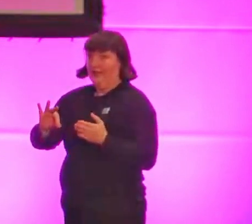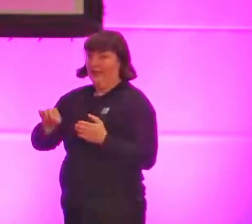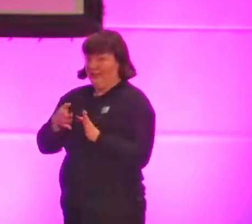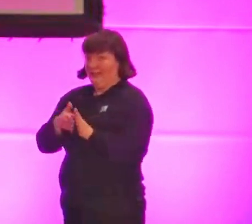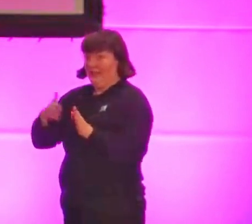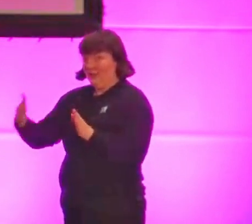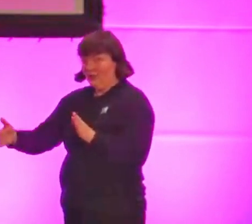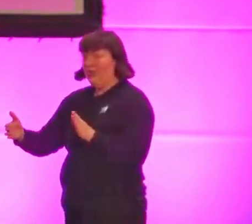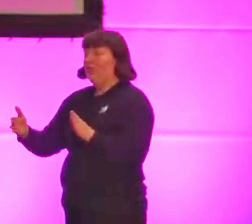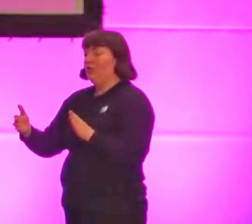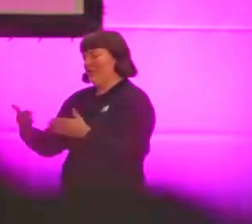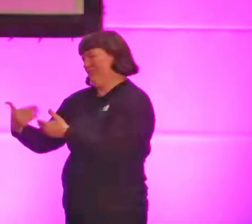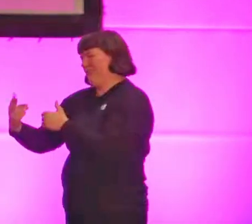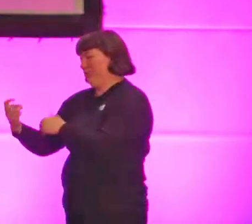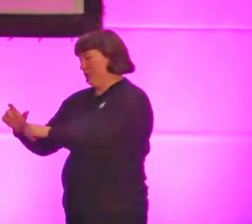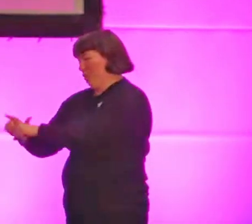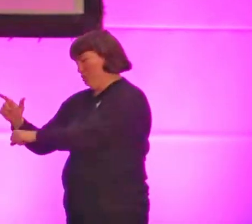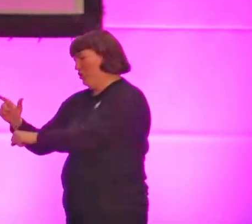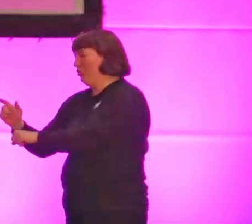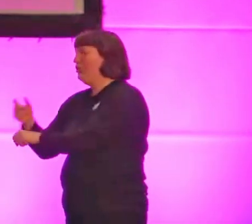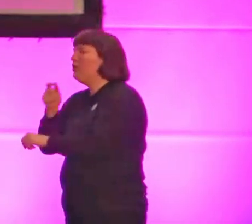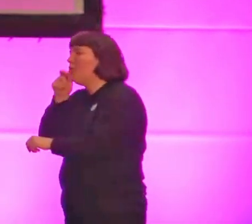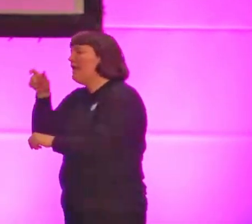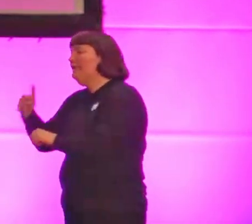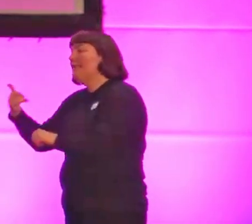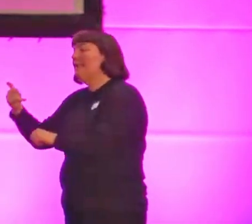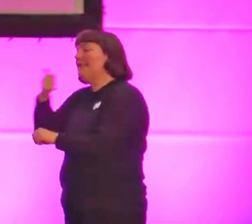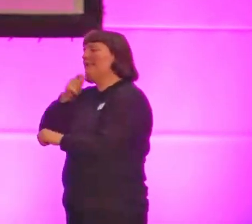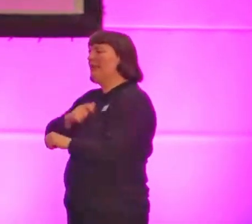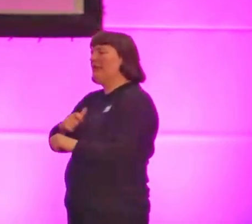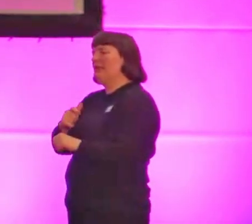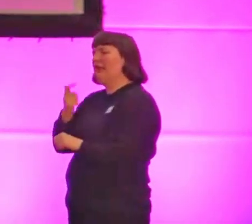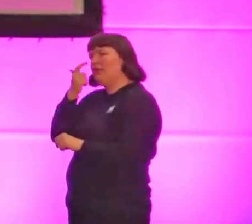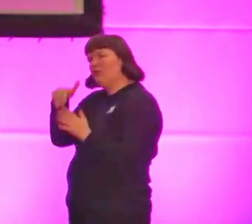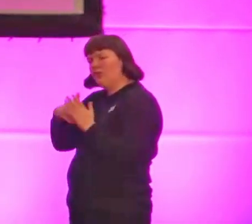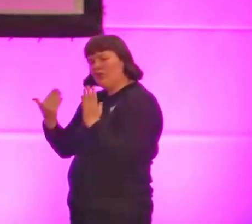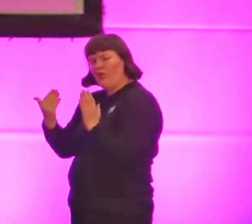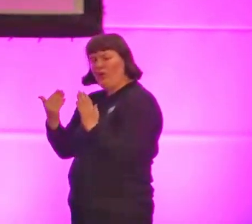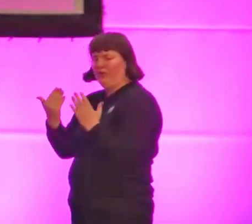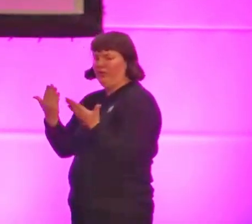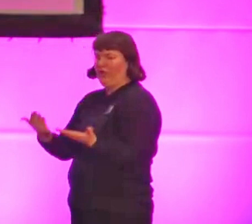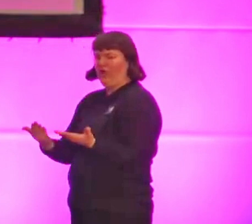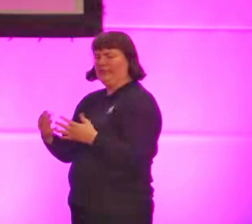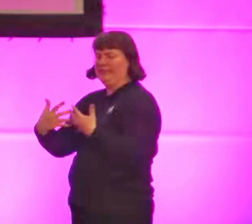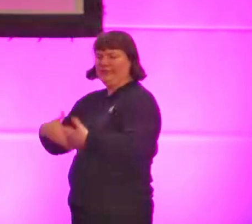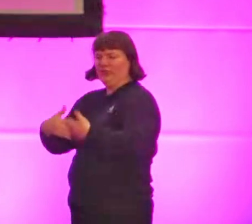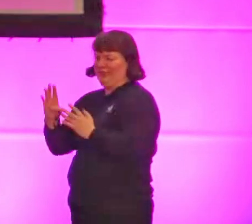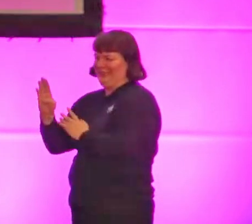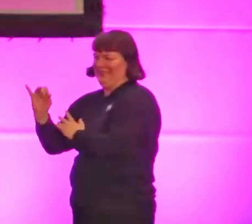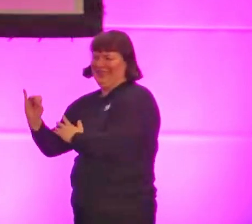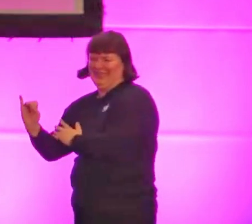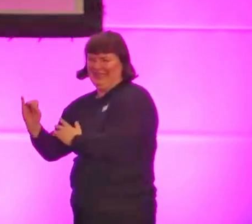var 2017 och ringde en journalist. Jag tror det var från Dagens Industri, men jag är inte riktigt säker. Det kan ha varit från